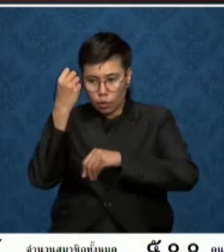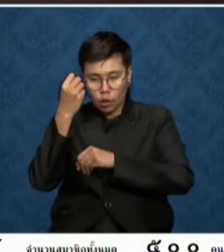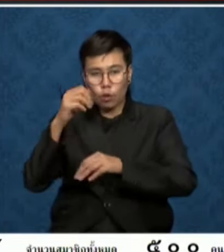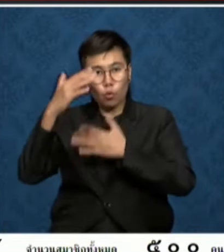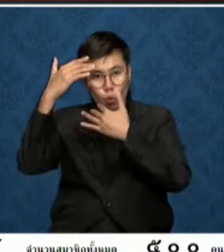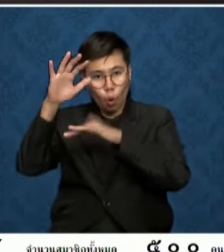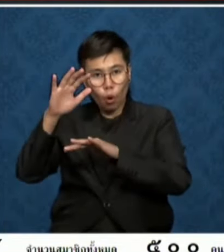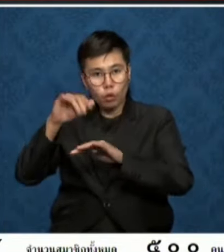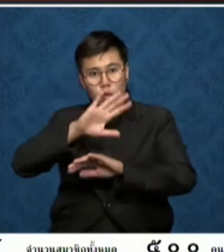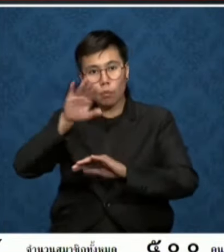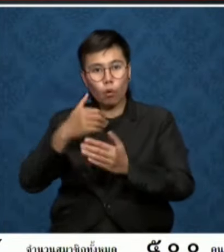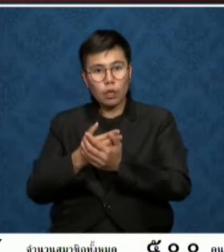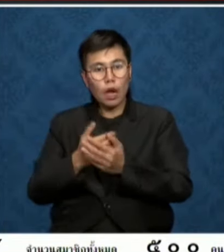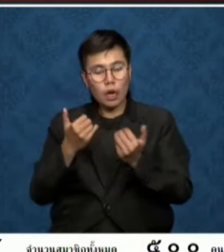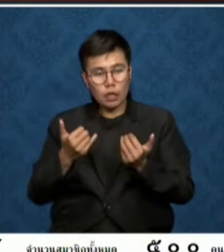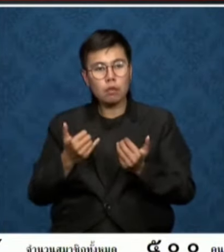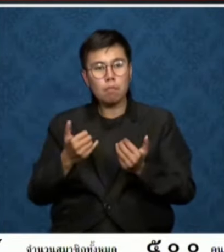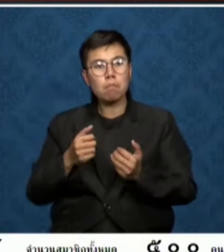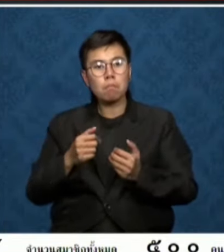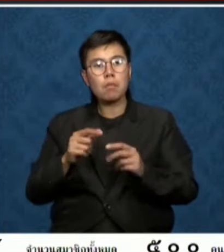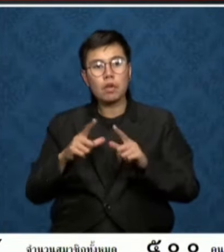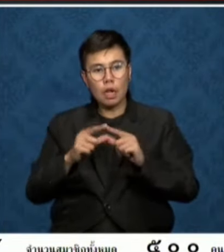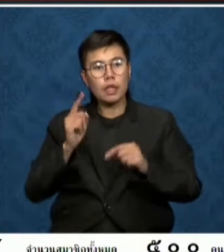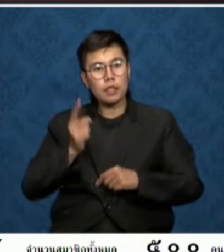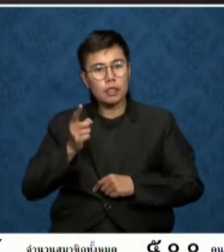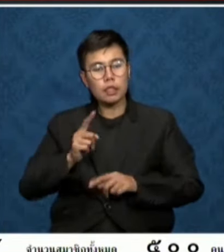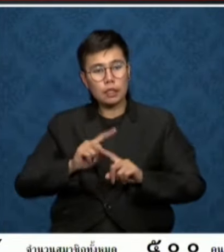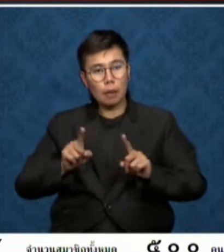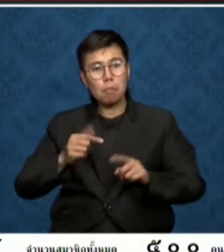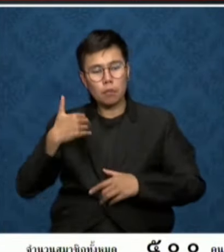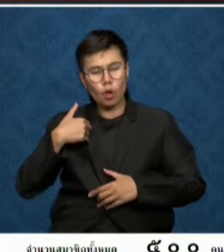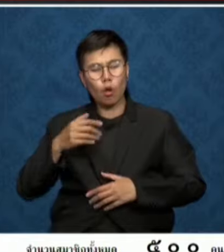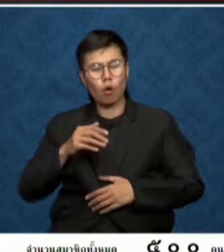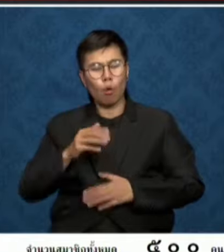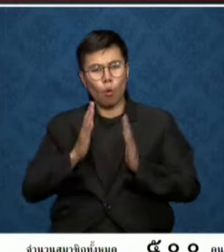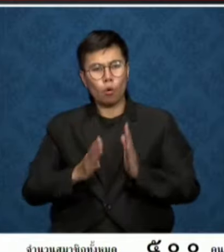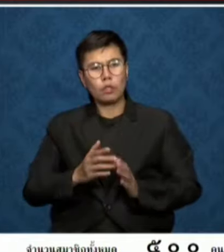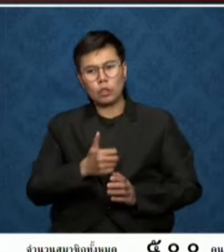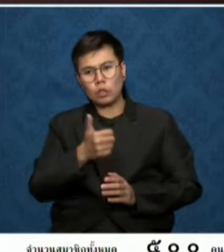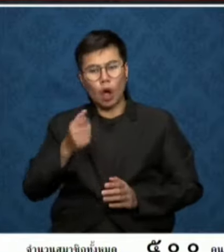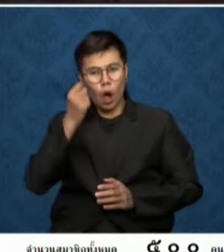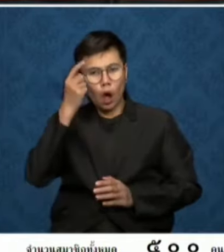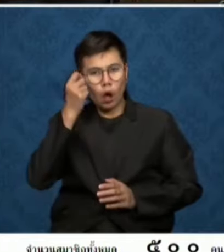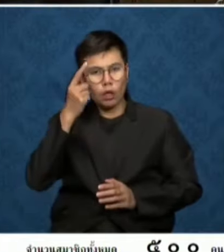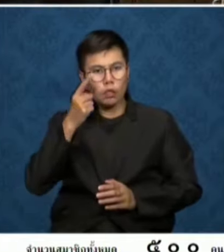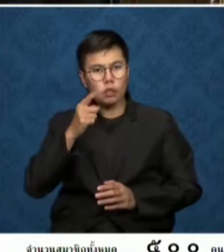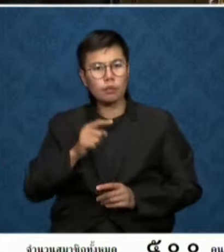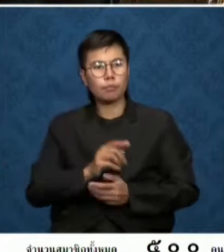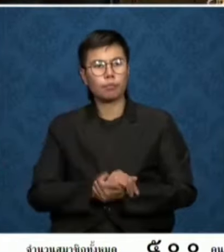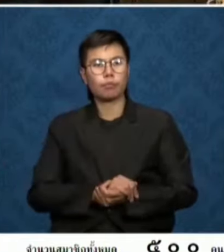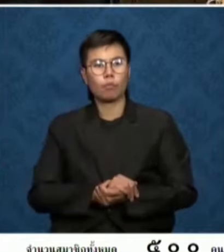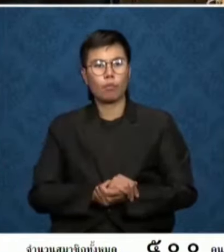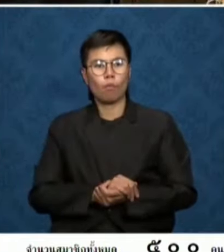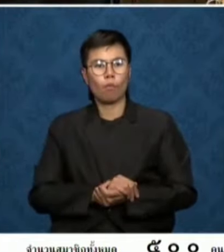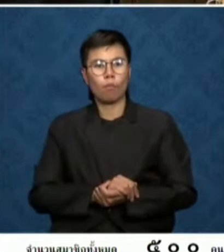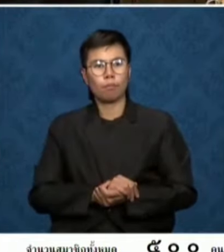อันนี้คือเรื่องจริงที่เกิดขึ้นแต่ว่าหลายคนก็เข้าใจกันไปต่างๆนานาแล้วก็พูดกันไปนะครับอย่